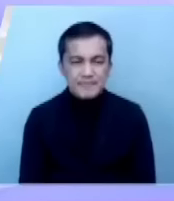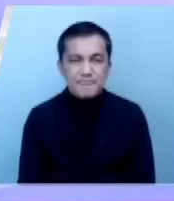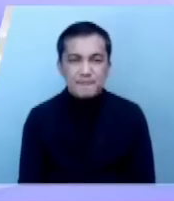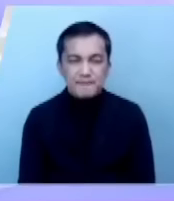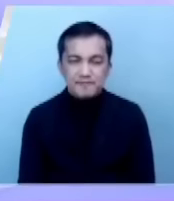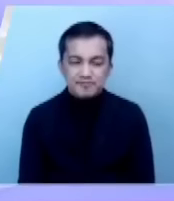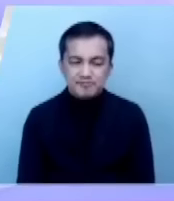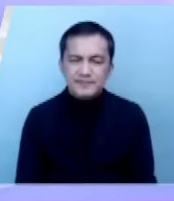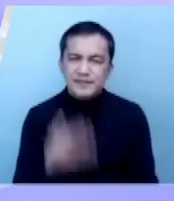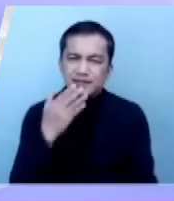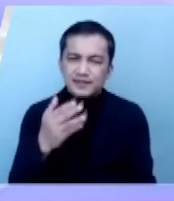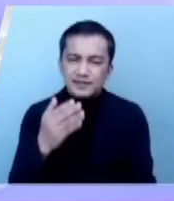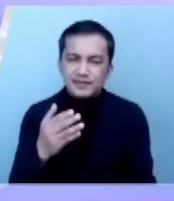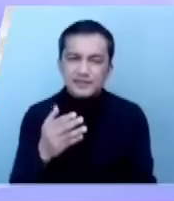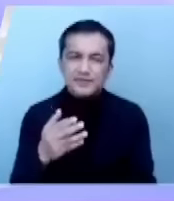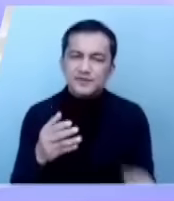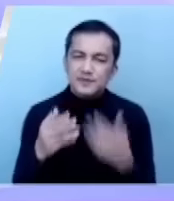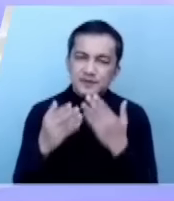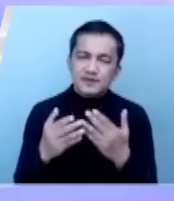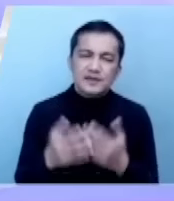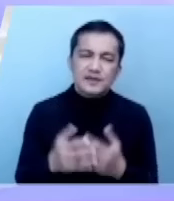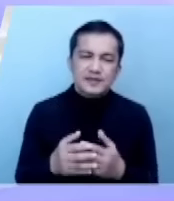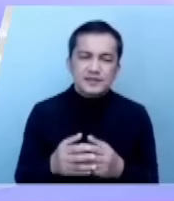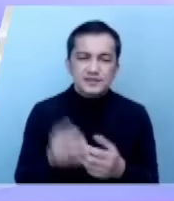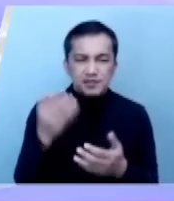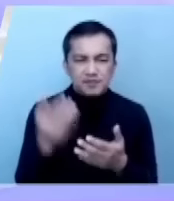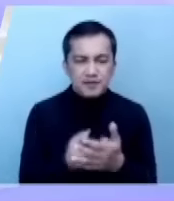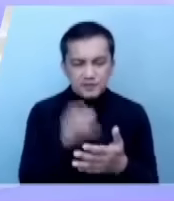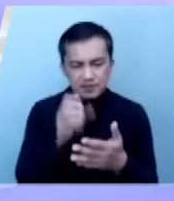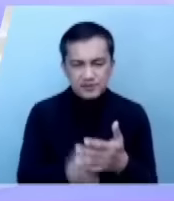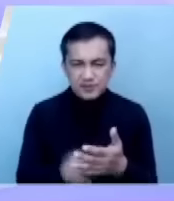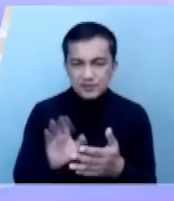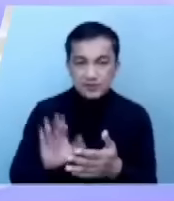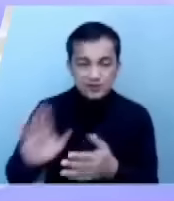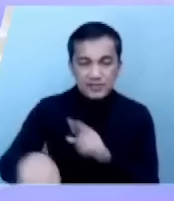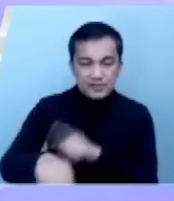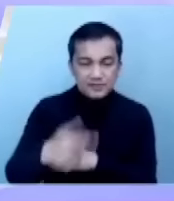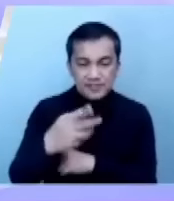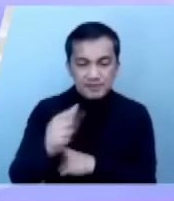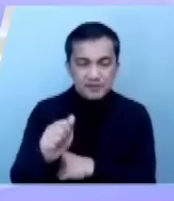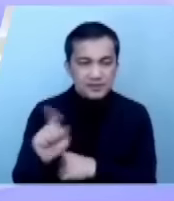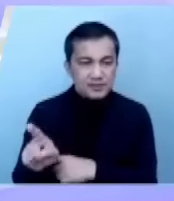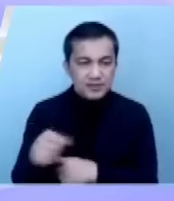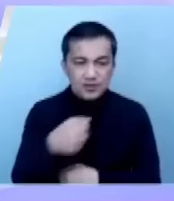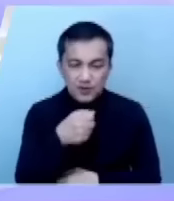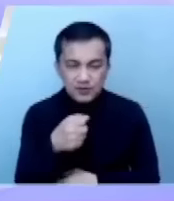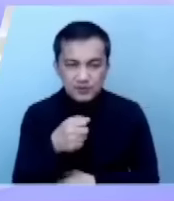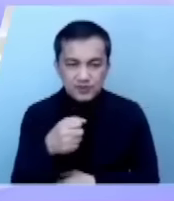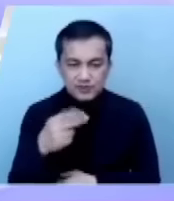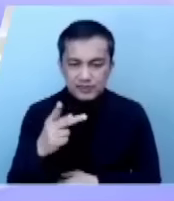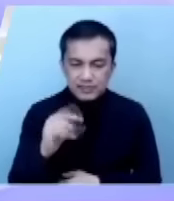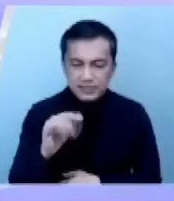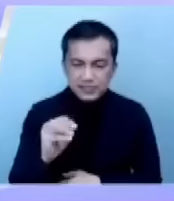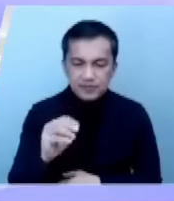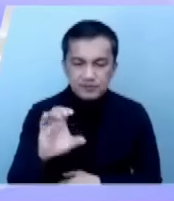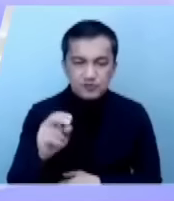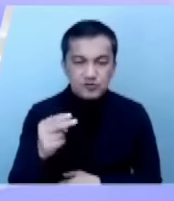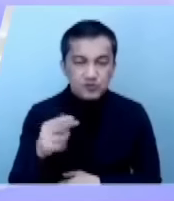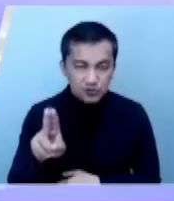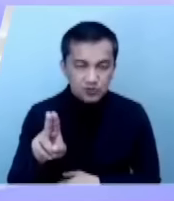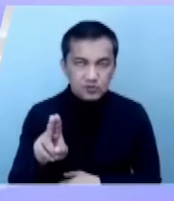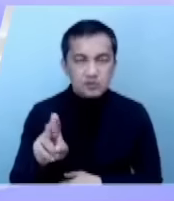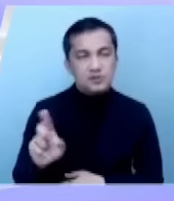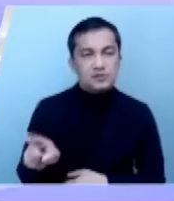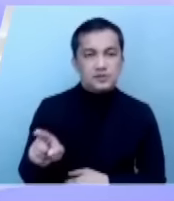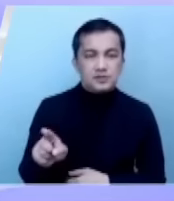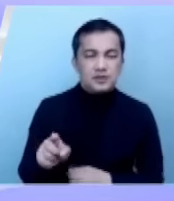Thankful and grateful sa bagong chapter ng It's Showtime sa GMA, ang isa sa mga host nitong si Kim Chiu. Eh, kamusta naman kaya ang bagong